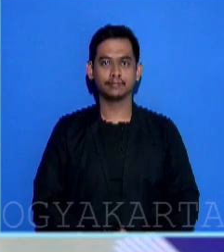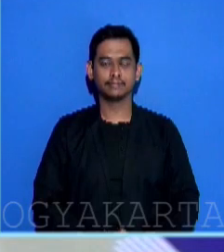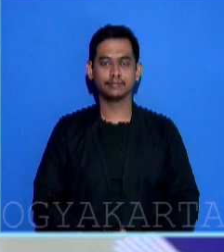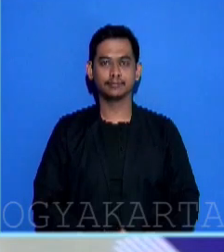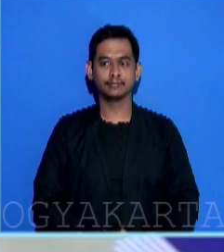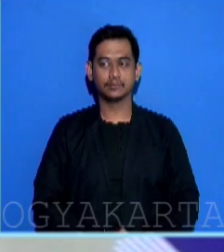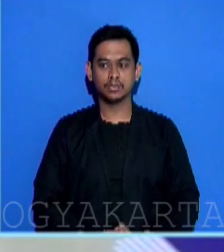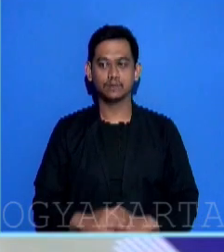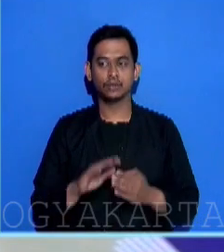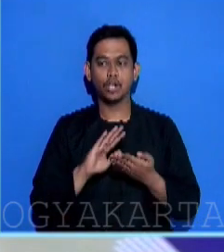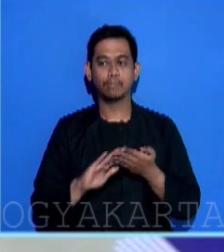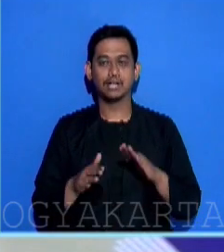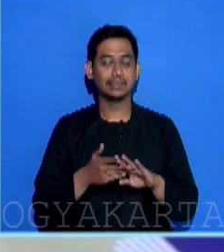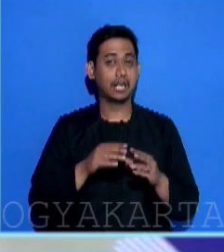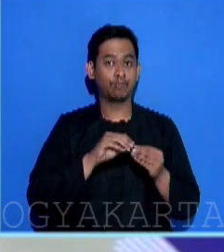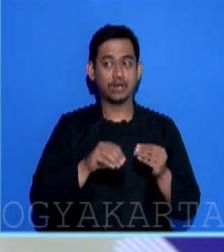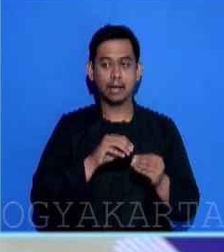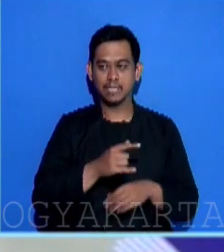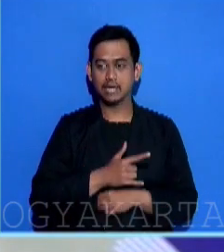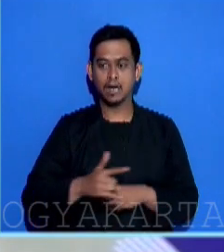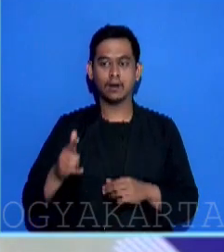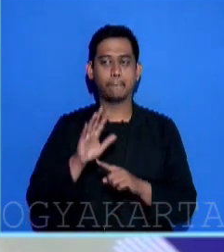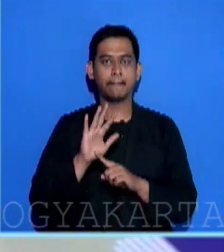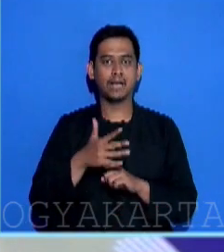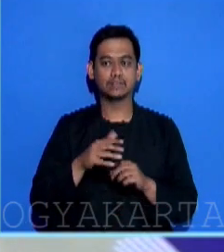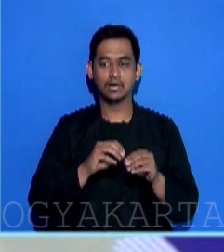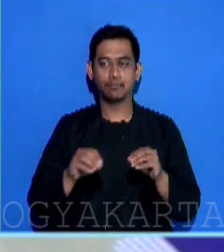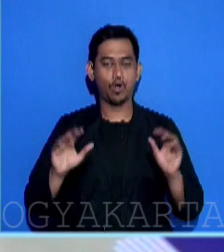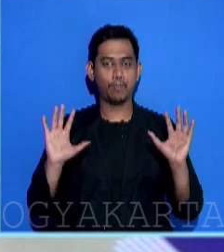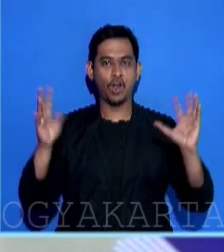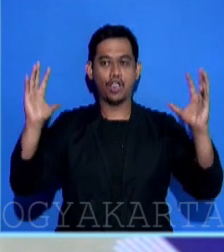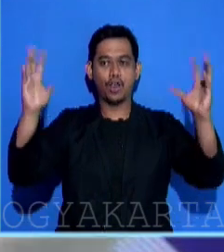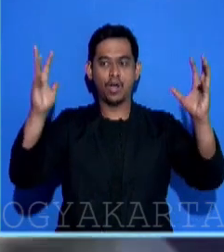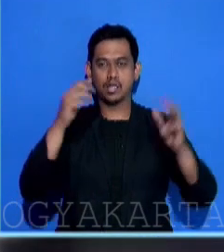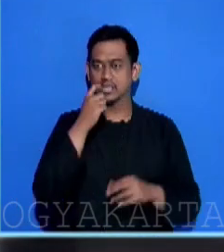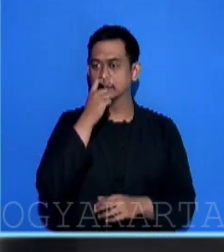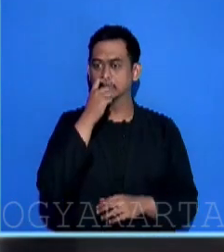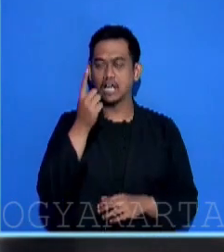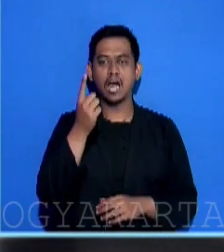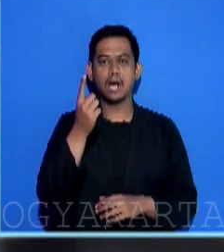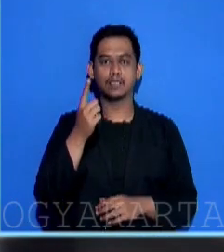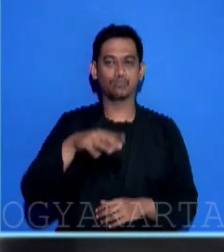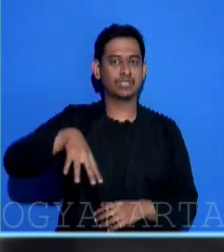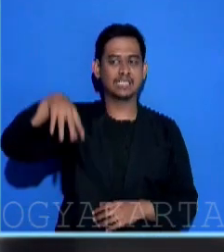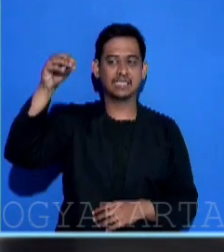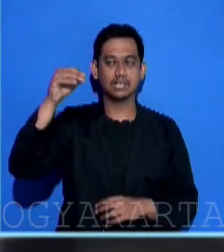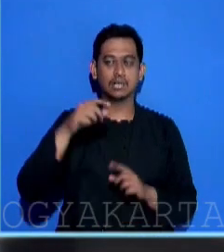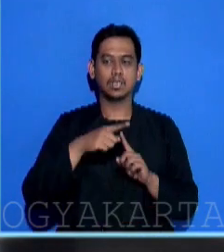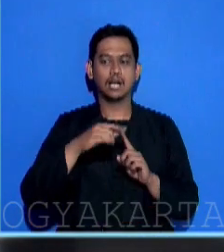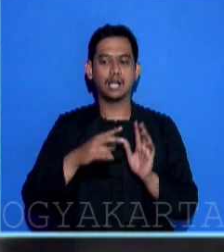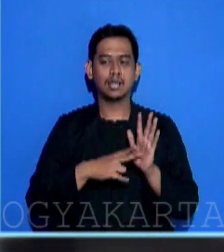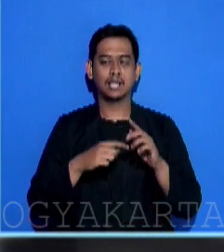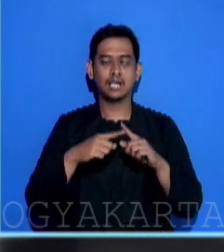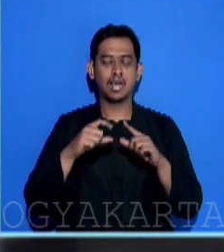Saudara komunitas Tanam Lestari Kabupaten Bantul menggelar aksi penanaman pohon untuk penghijauan di kawasan Bukit Tinatar, Piyungan, Bantul. Aksi tersebut